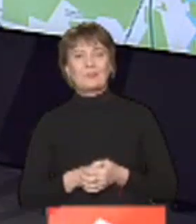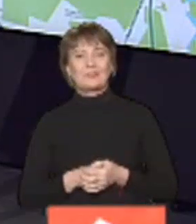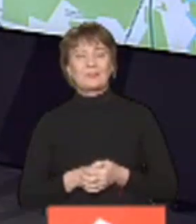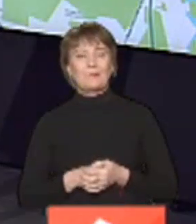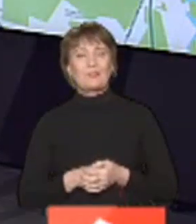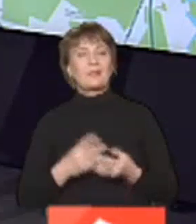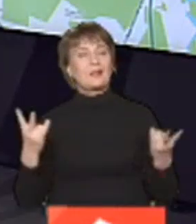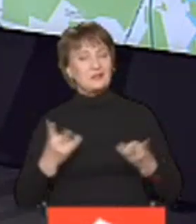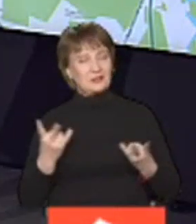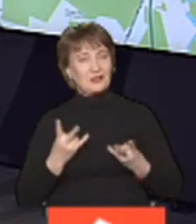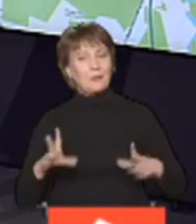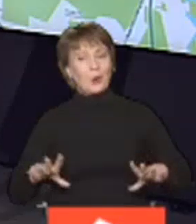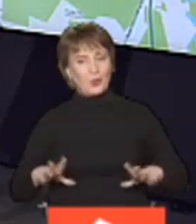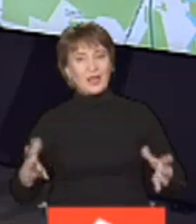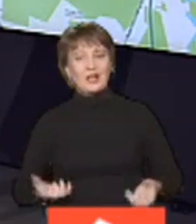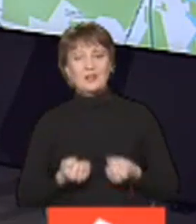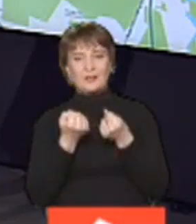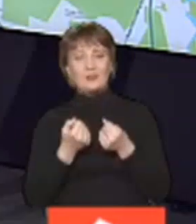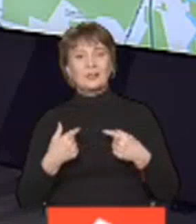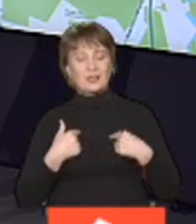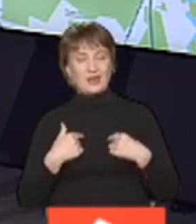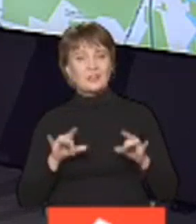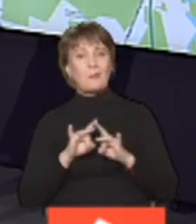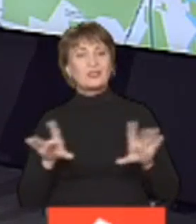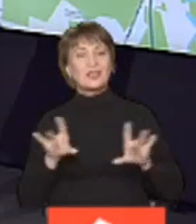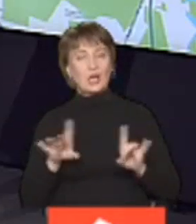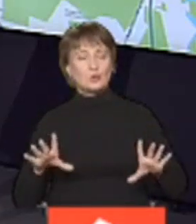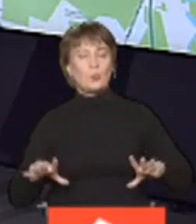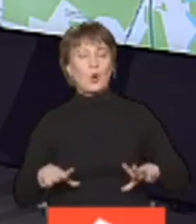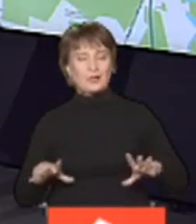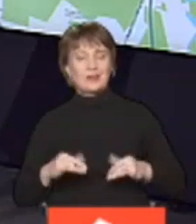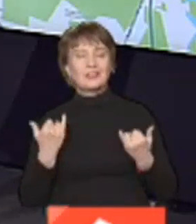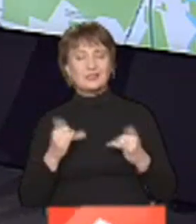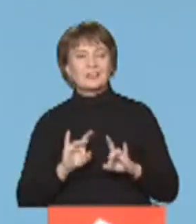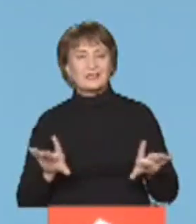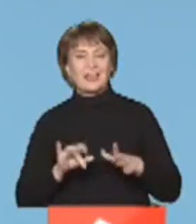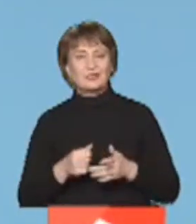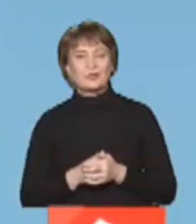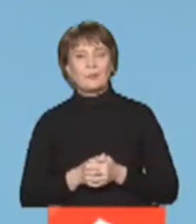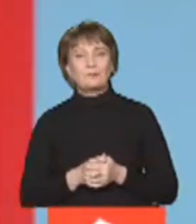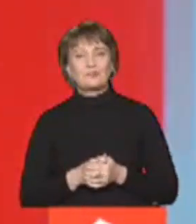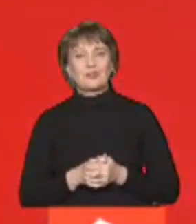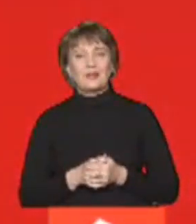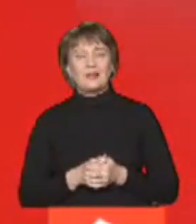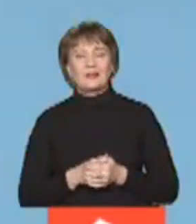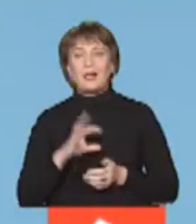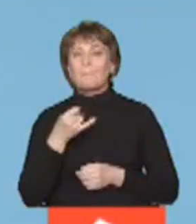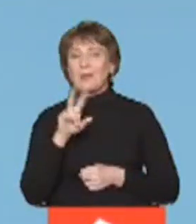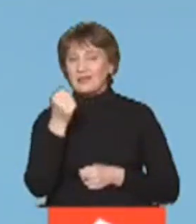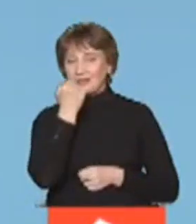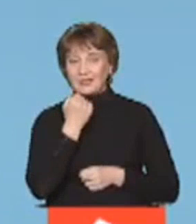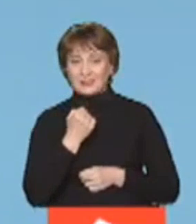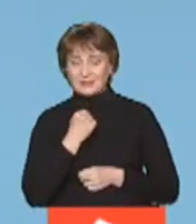Бо коня треба рятувати. А я зараз розкажу про того коня. Я знаю, що хто врятує коня. Я врятую. Мар'яна Черкасець